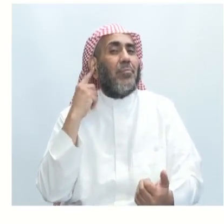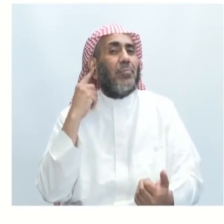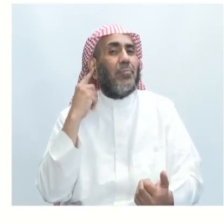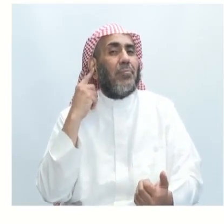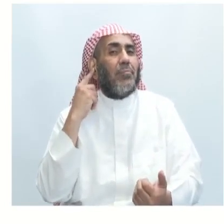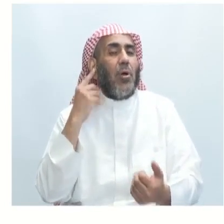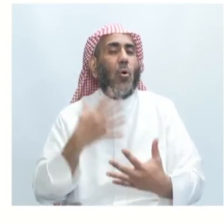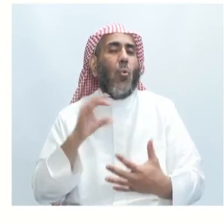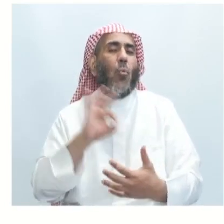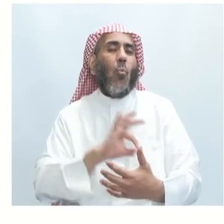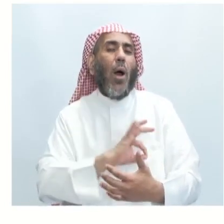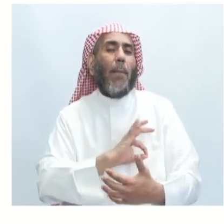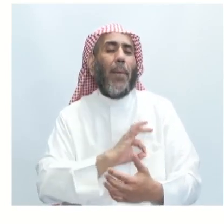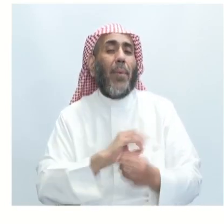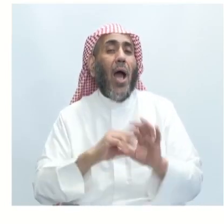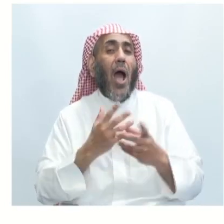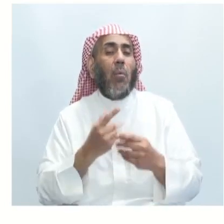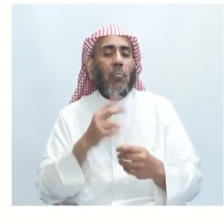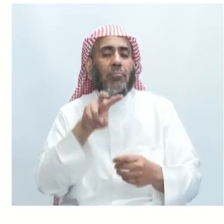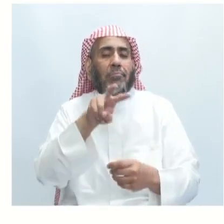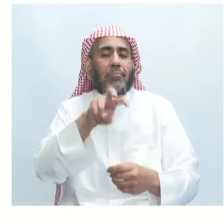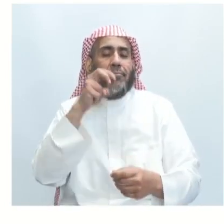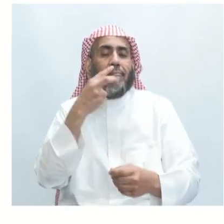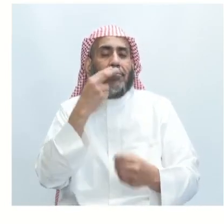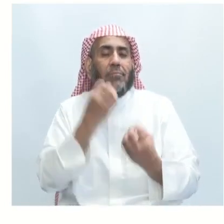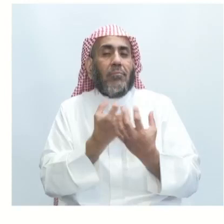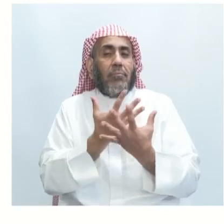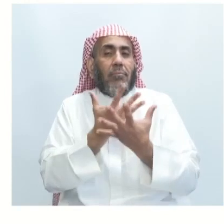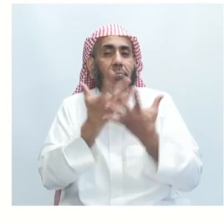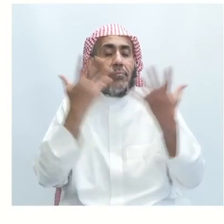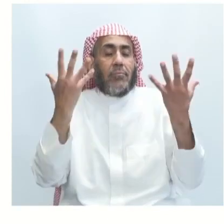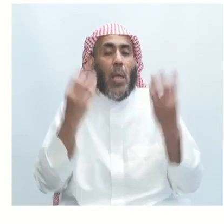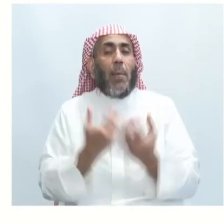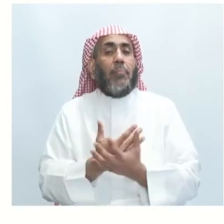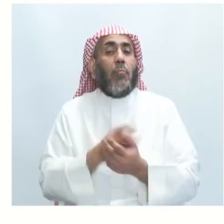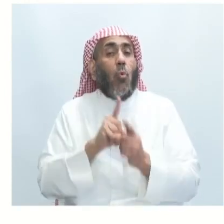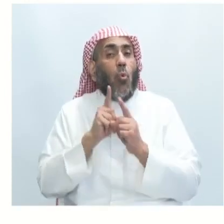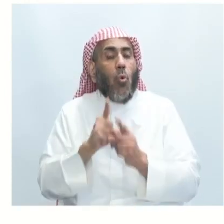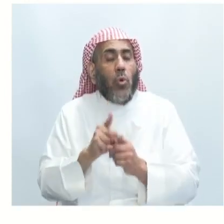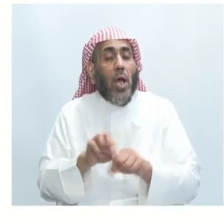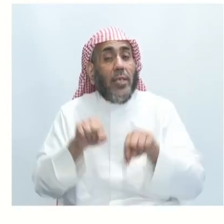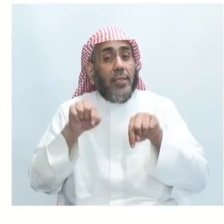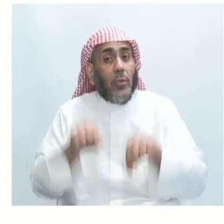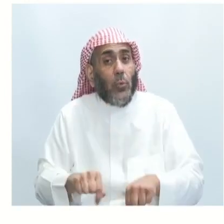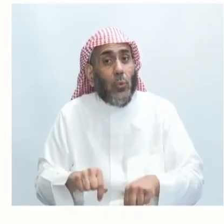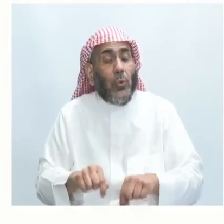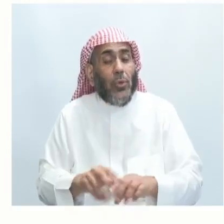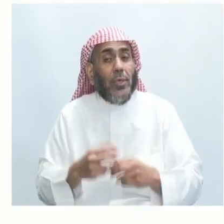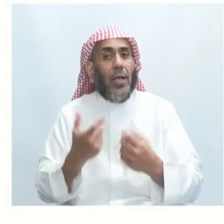صوت محبب او محبوب او شم رائحه طيبه هنا يكون